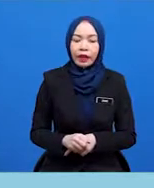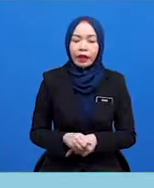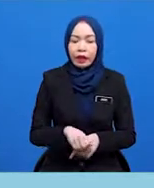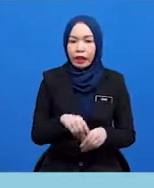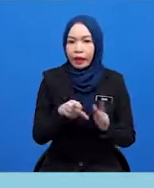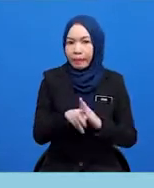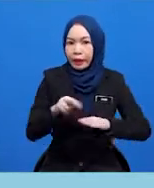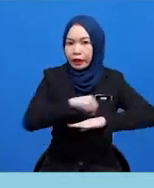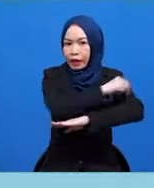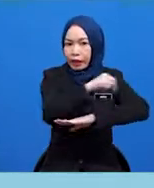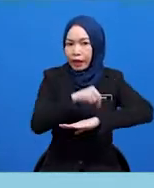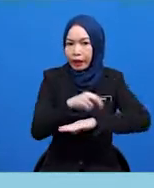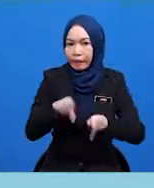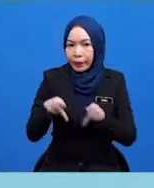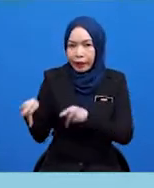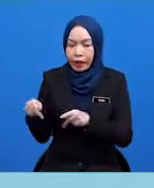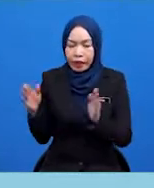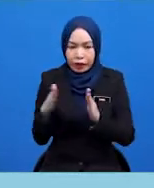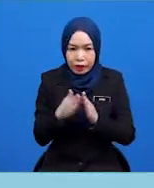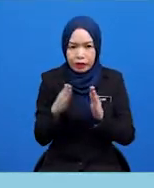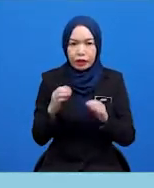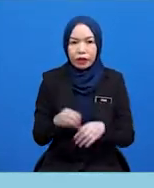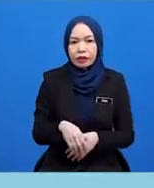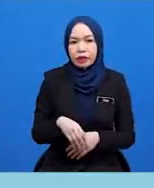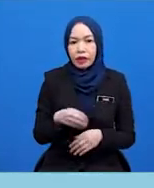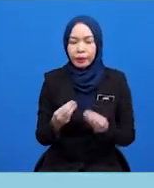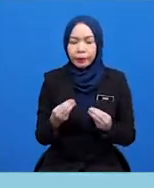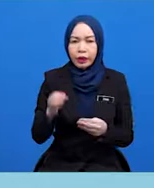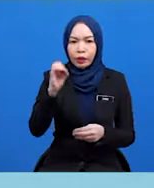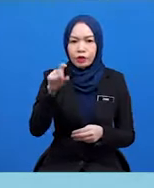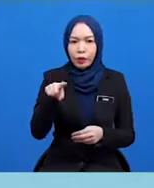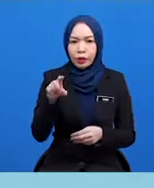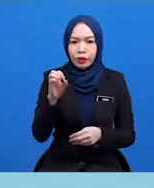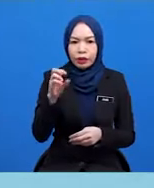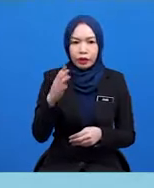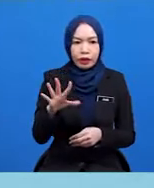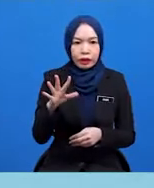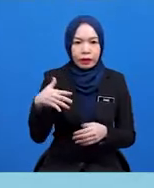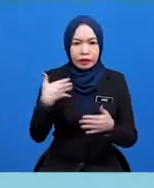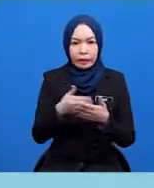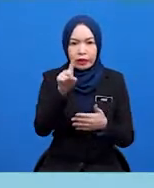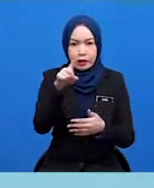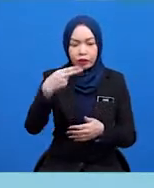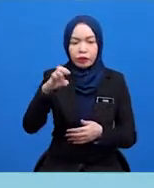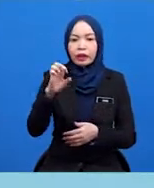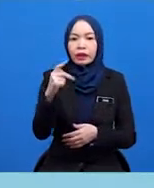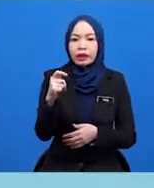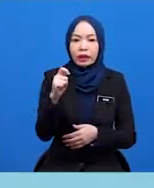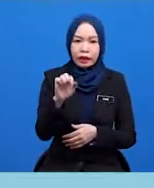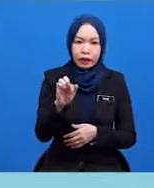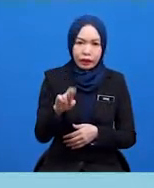pindah adalah kecil sekitar 0.5 hingga 1 hektar. Ciri yang ketiga